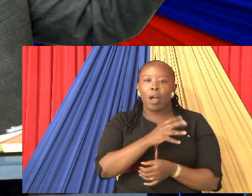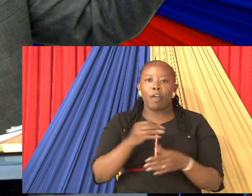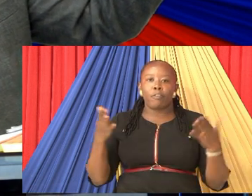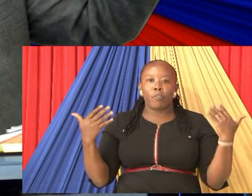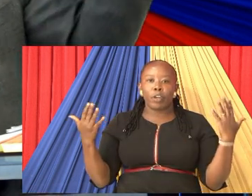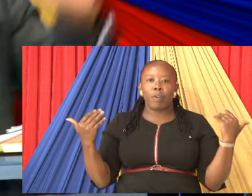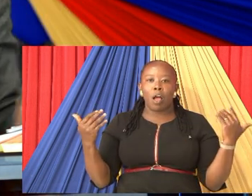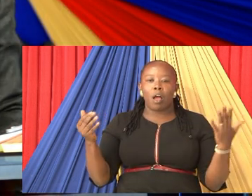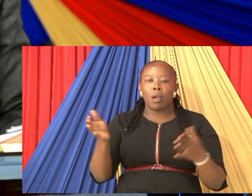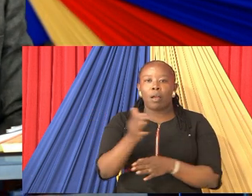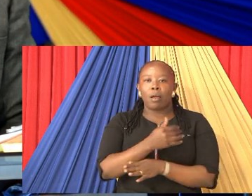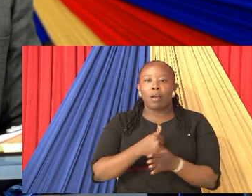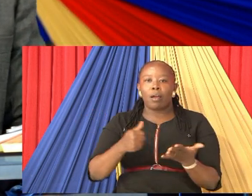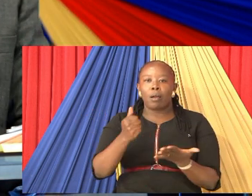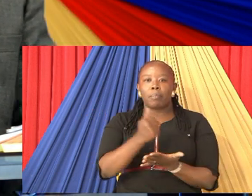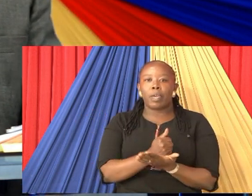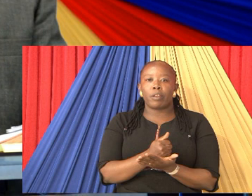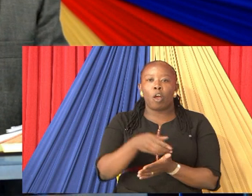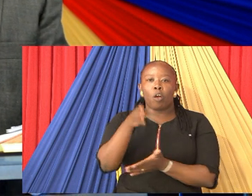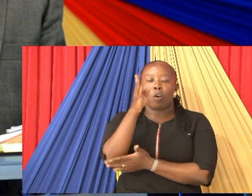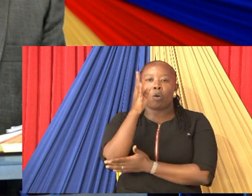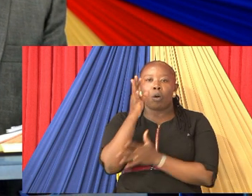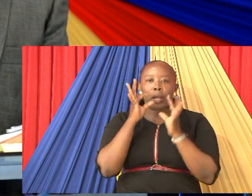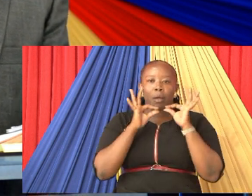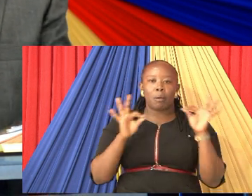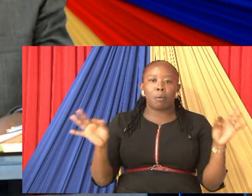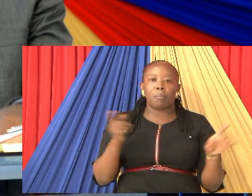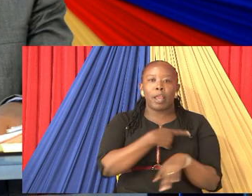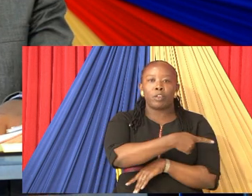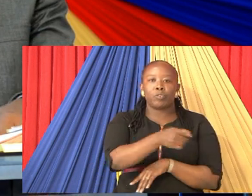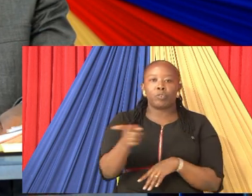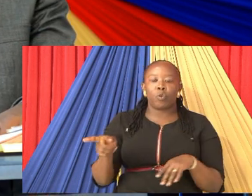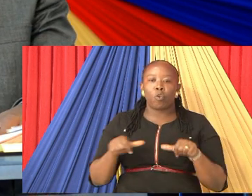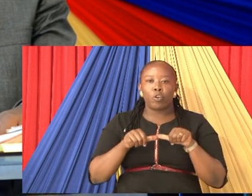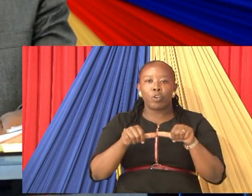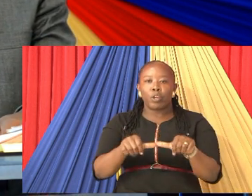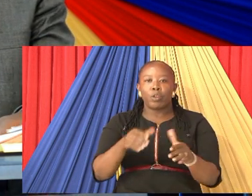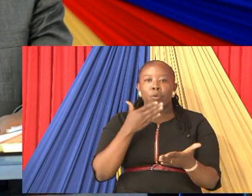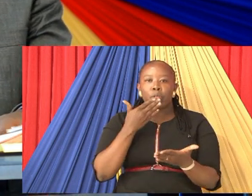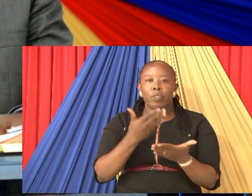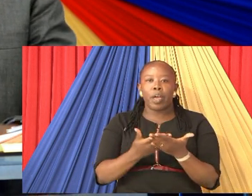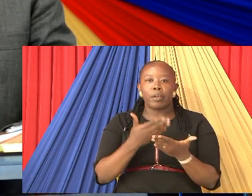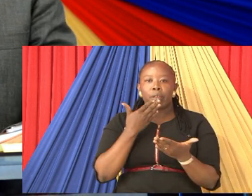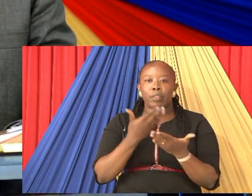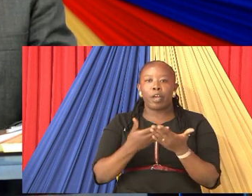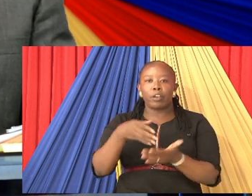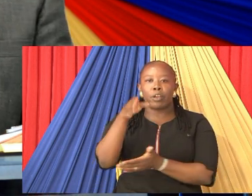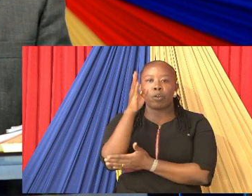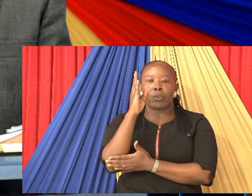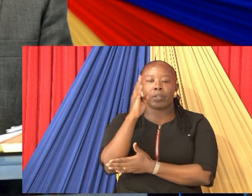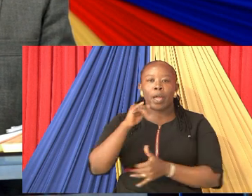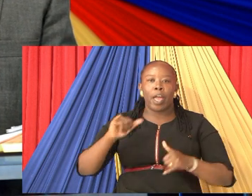milele. Amen. God bless you. Na tuzidi kushukuru Mungu ya katika hali zote.